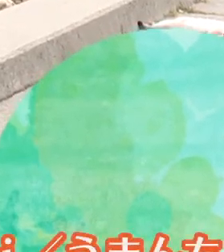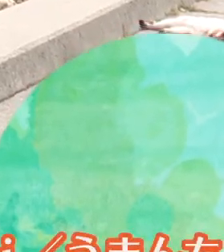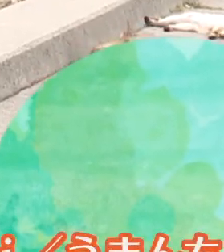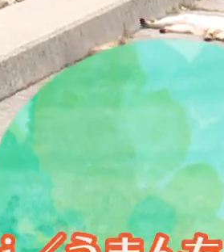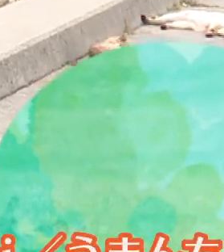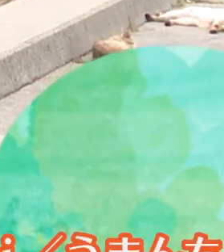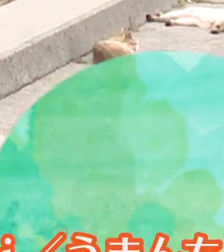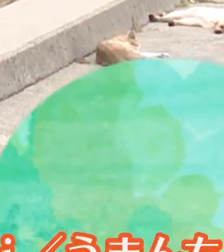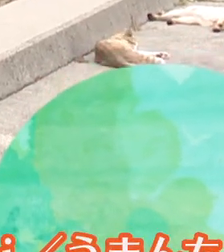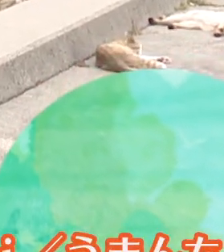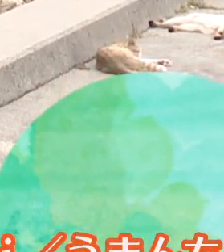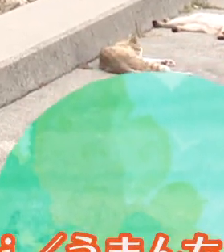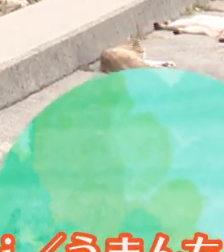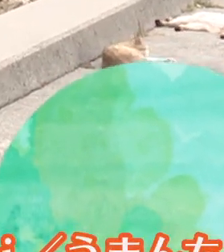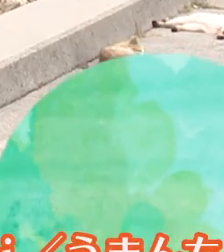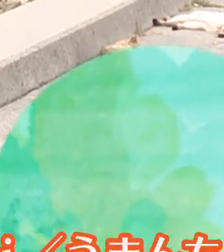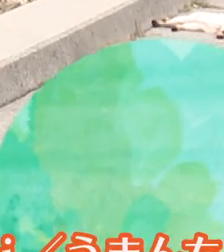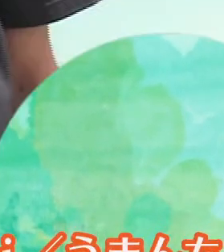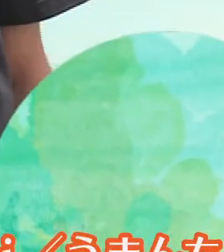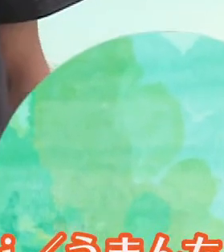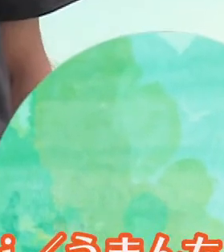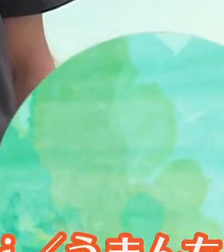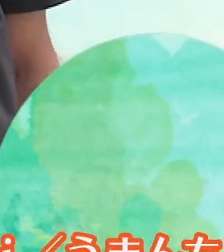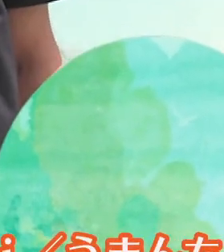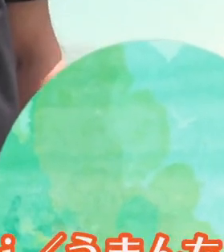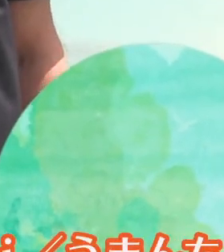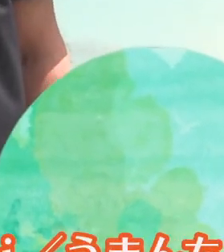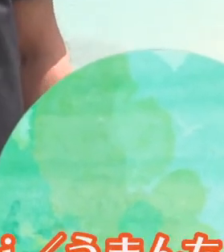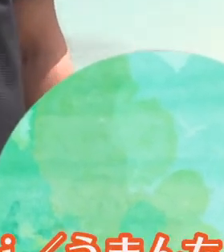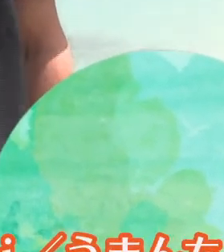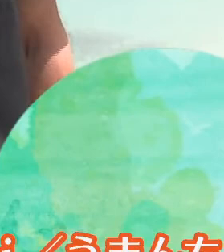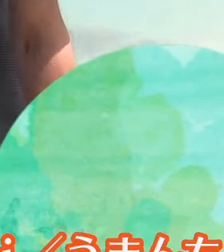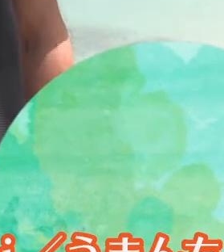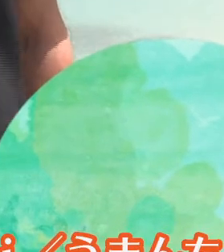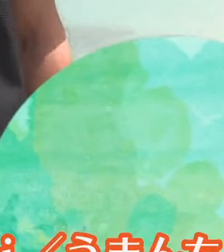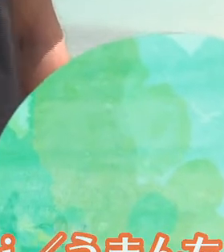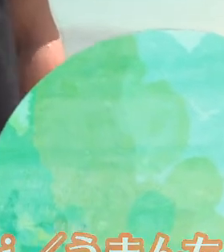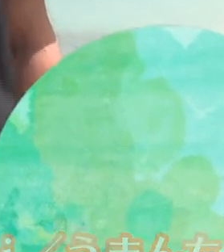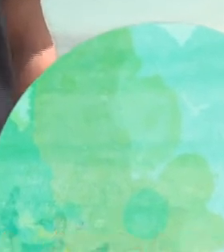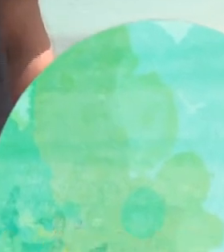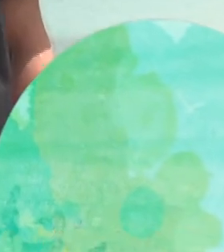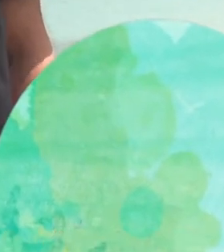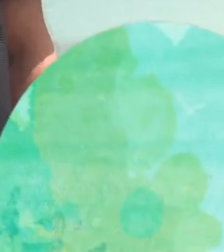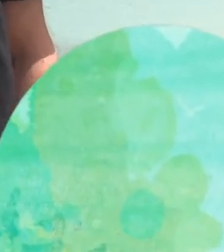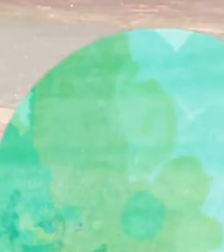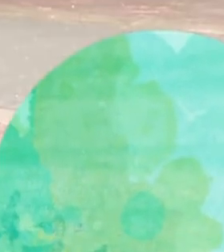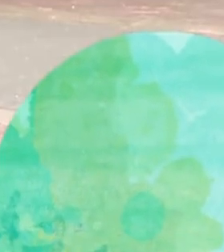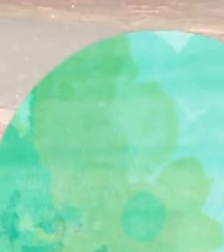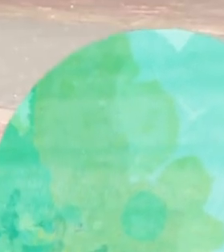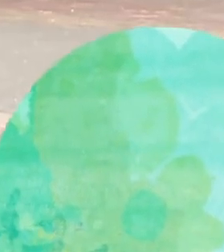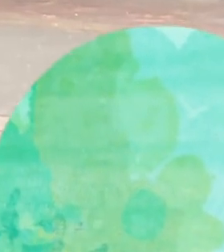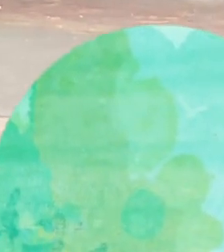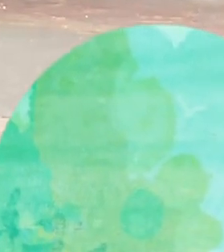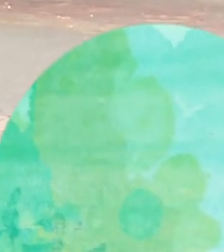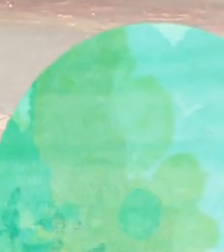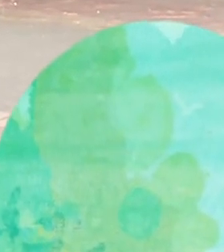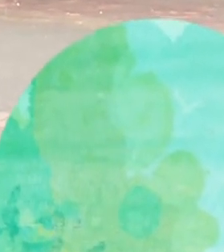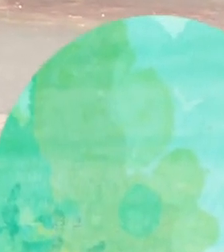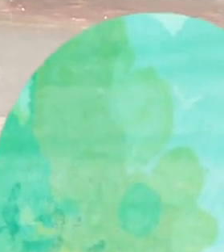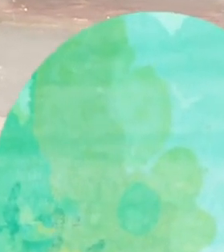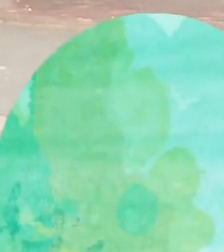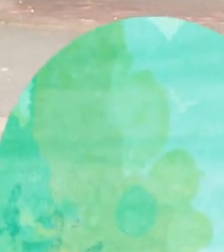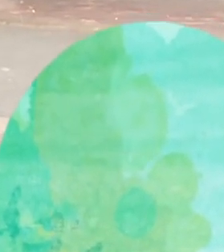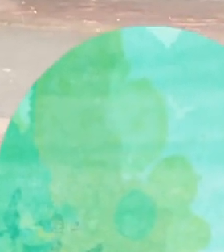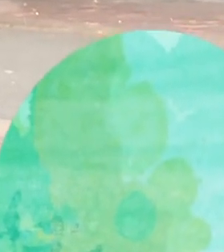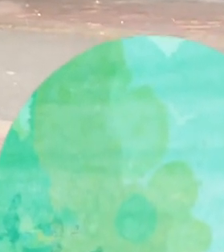マンチュのロック、ハイサイクスよ、マンチュのロック、ミフテンルーツ、マンチュのロック、マンチュリチュンド、マンチュ